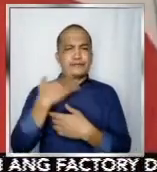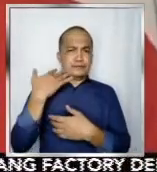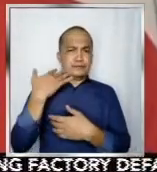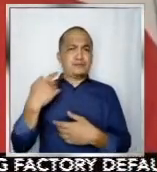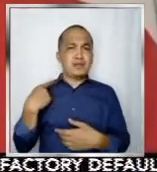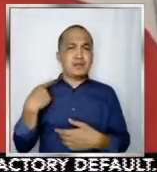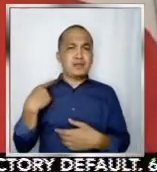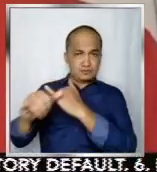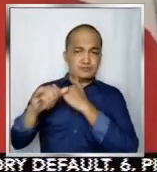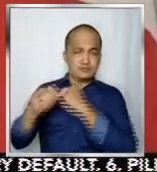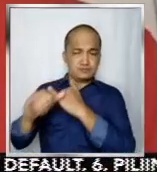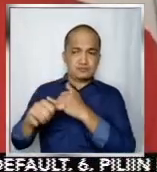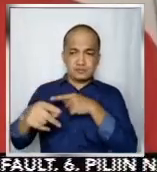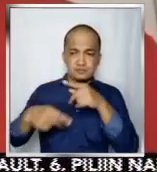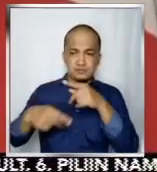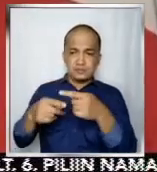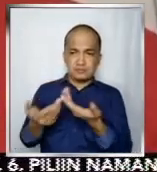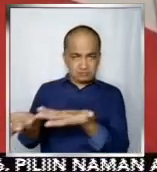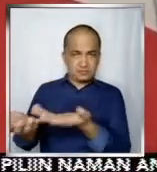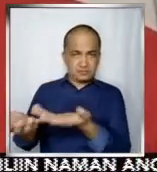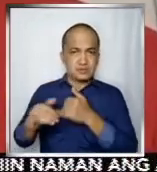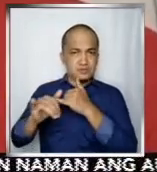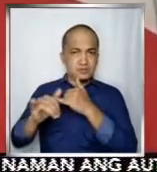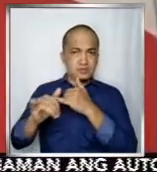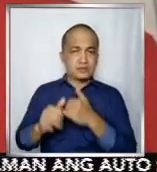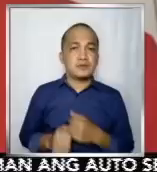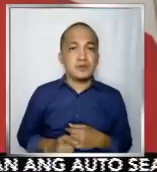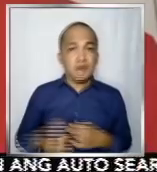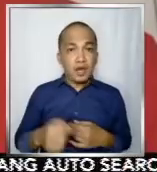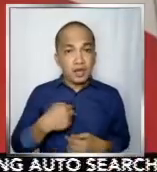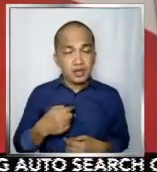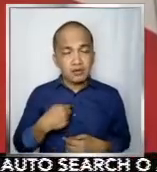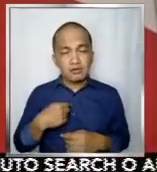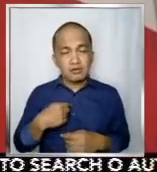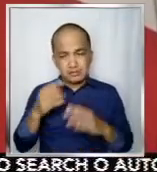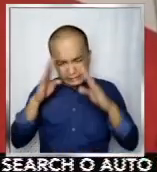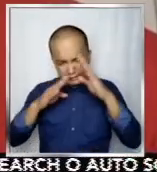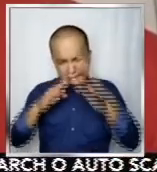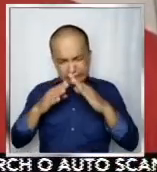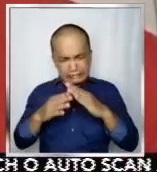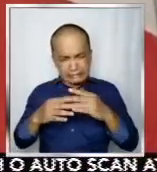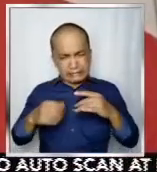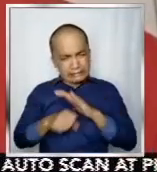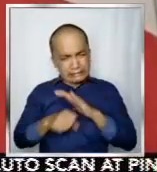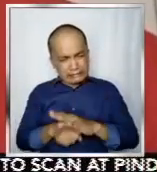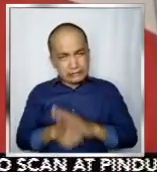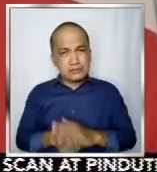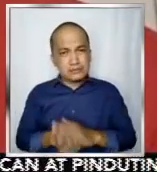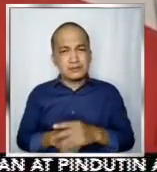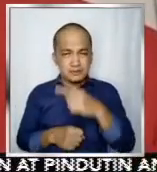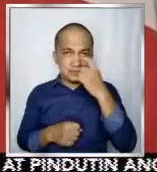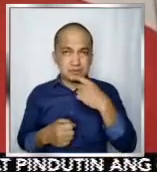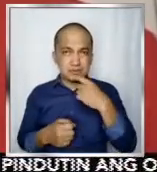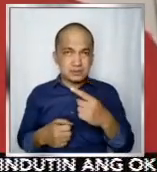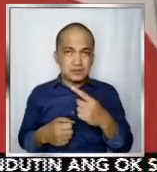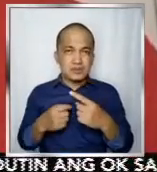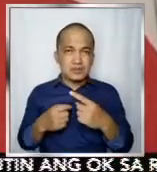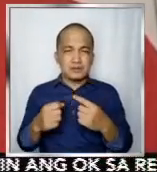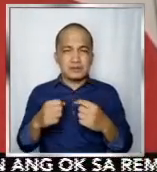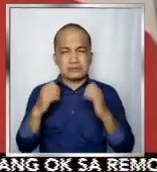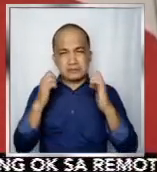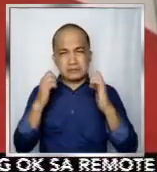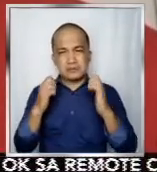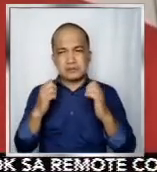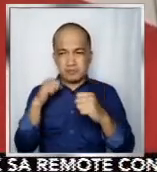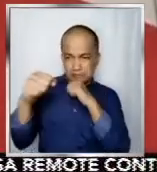mean, kaya ako nagkakaroon ng anxiety kasi ang mga businesses ko ay yung mga boxing gyms. At ang